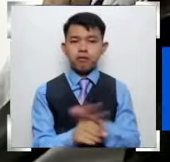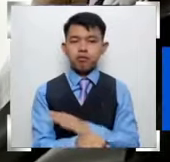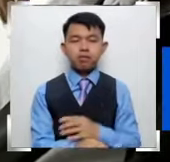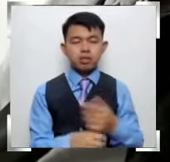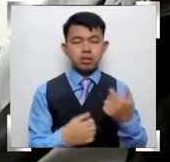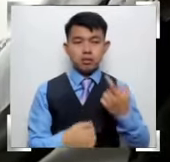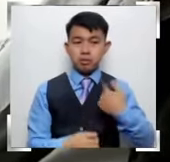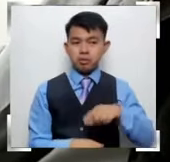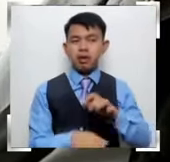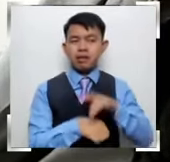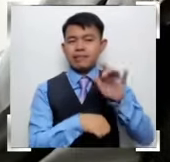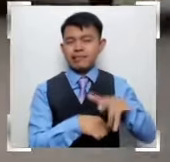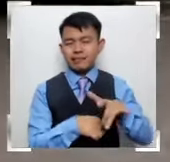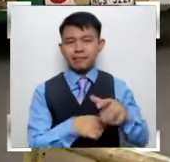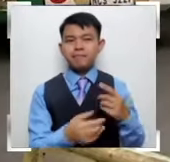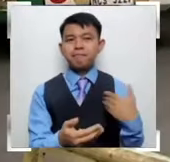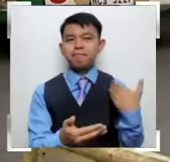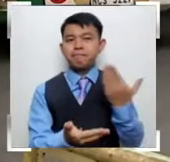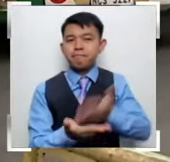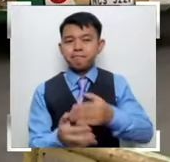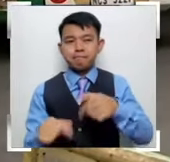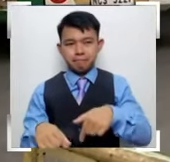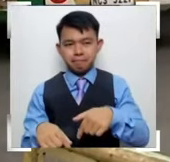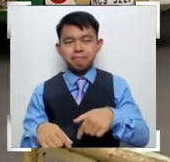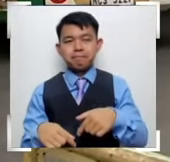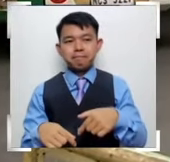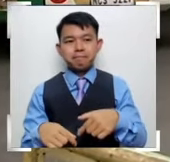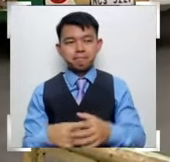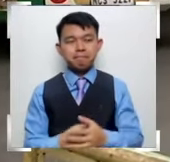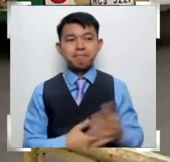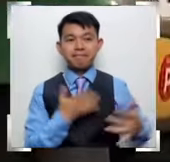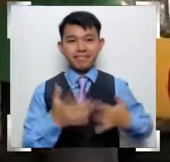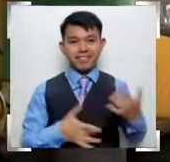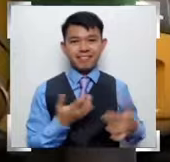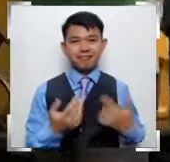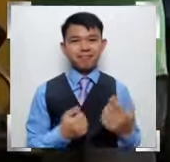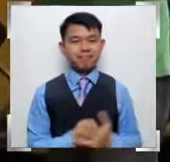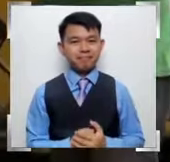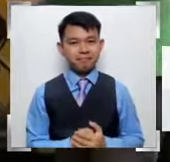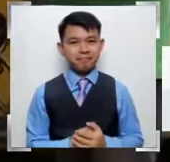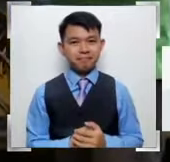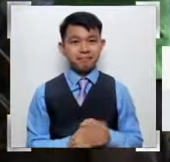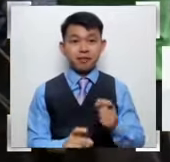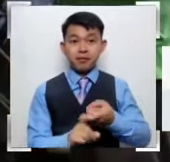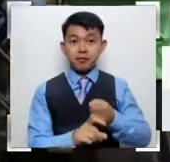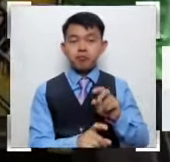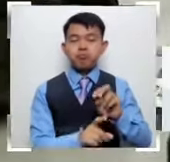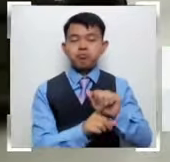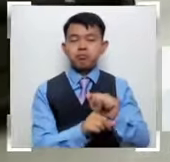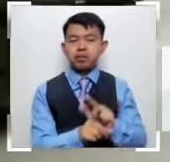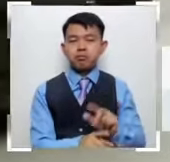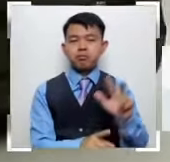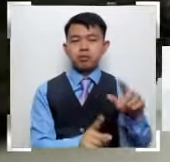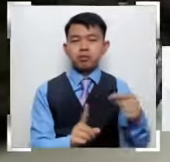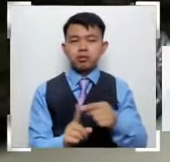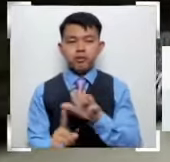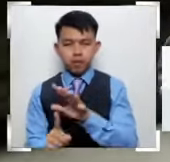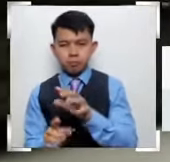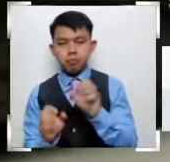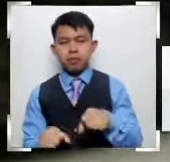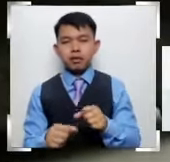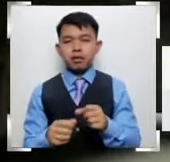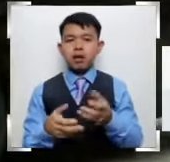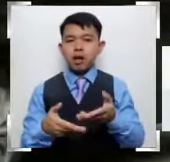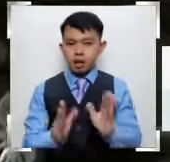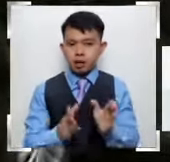dito. Excited po. Mula April 3 to 5, pinayagan na ang mga provincial bus na dumaan sa EDSA mula alas 10 ng gabi